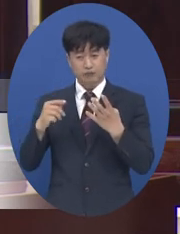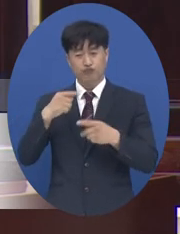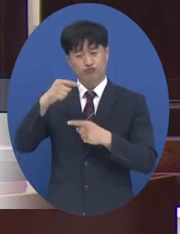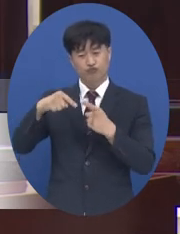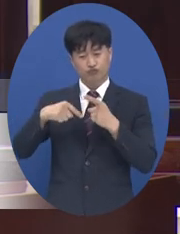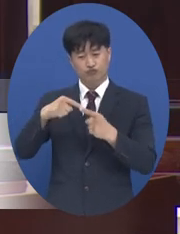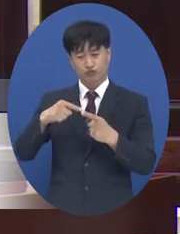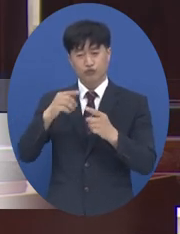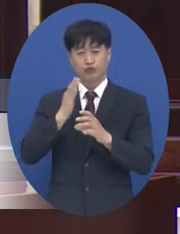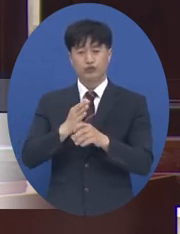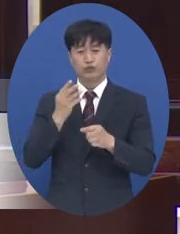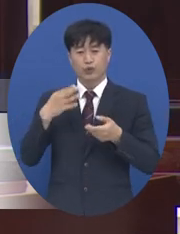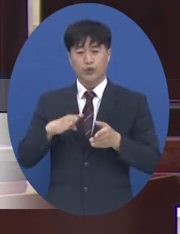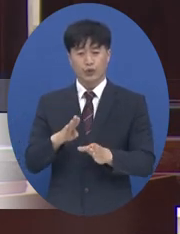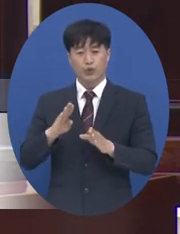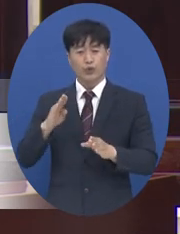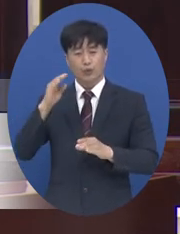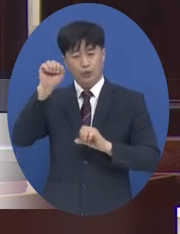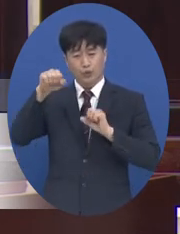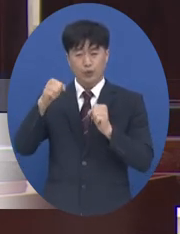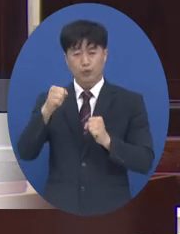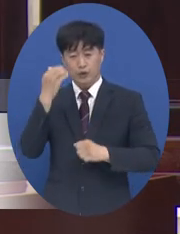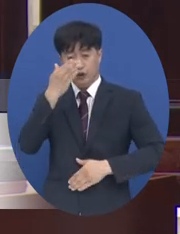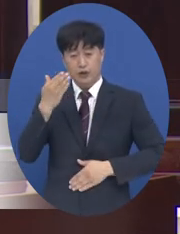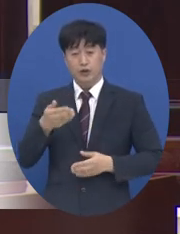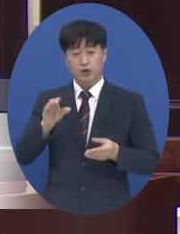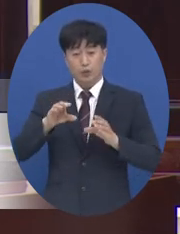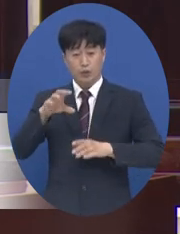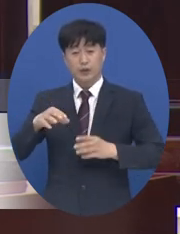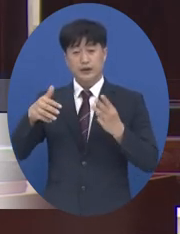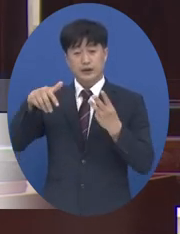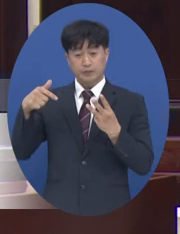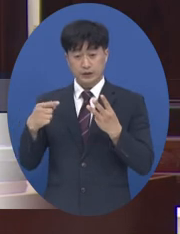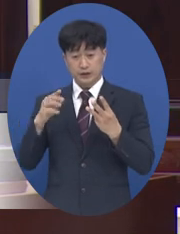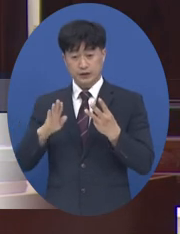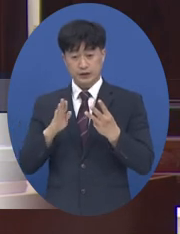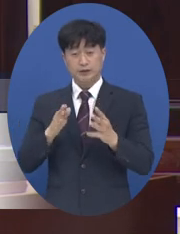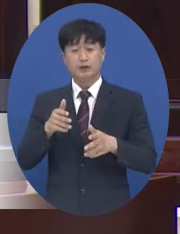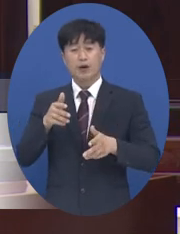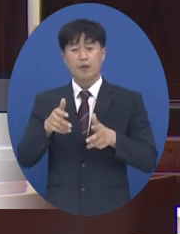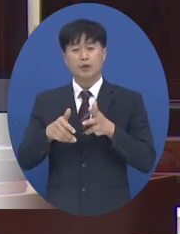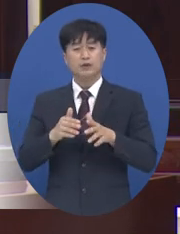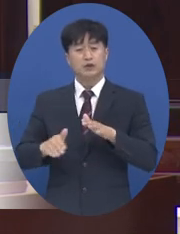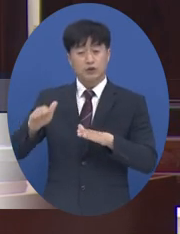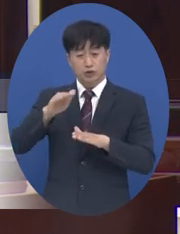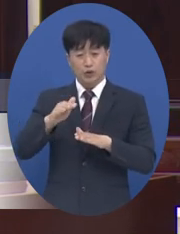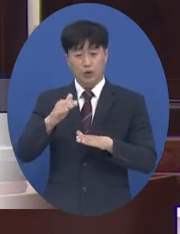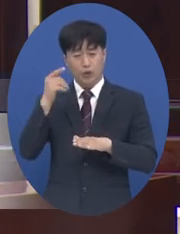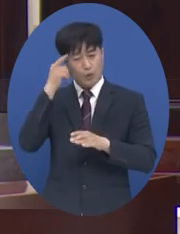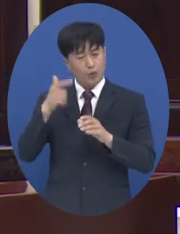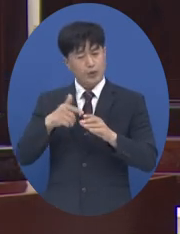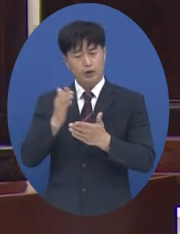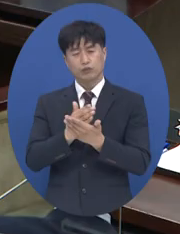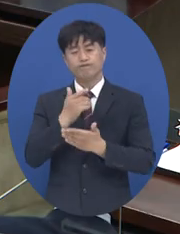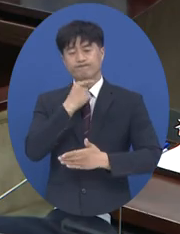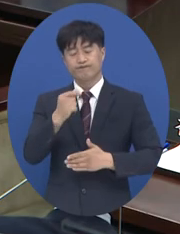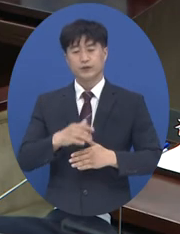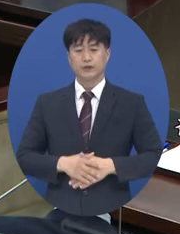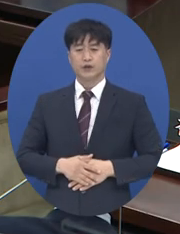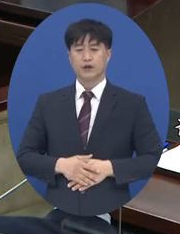있습니다. 경기도 동물위생시험소의 3급 사업본부 승격에 대한 고민도 함께 나누고자